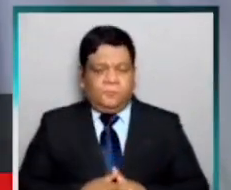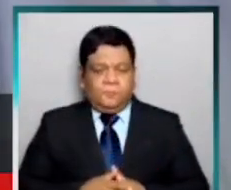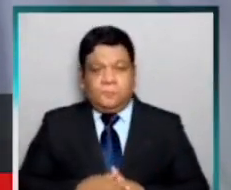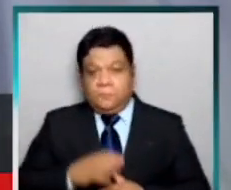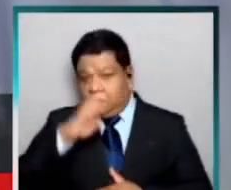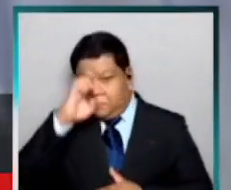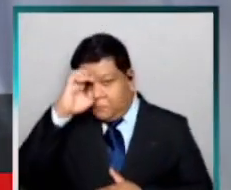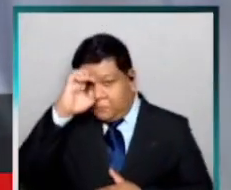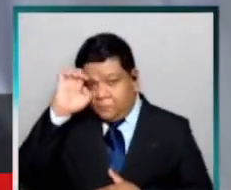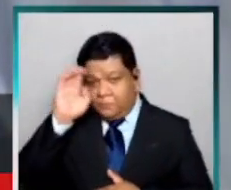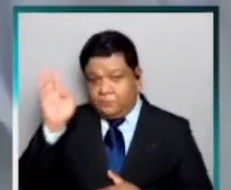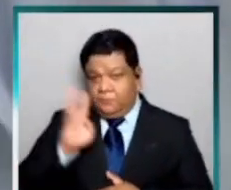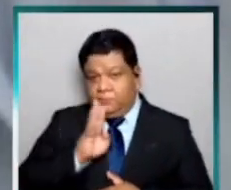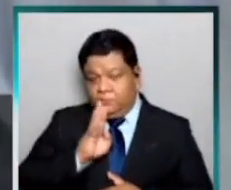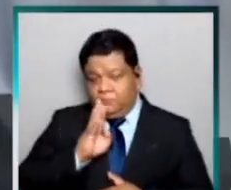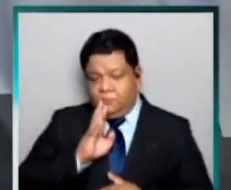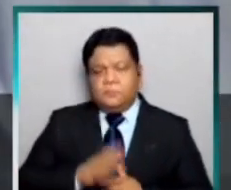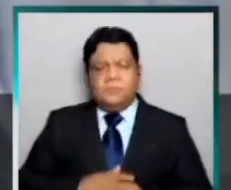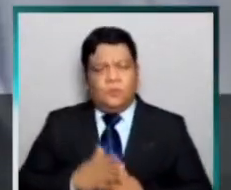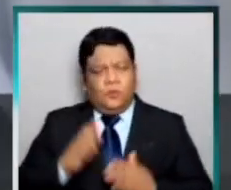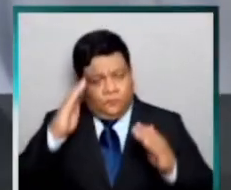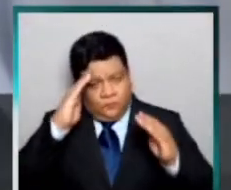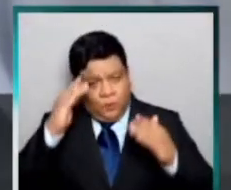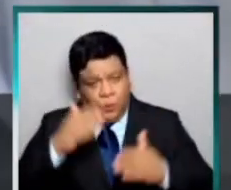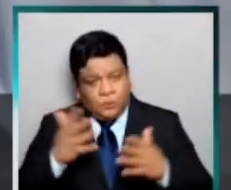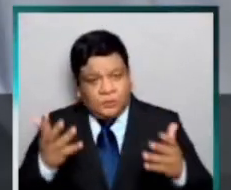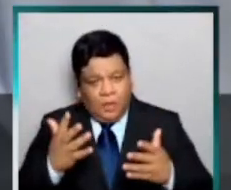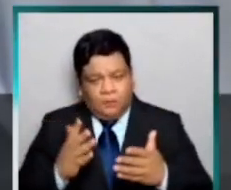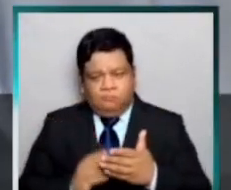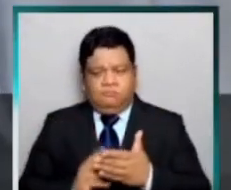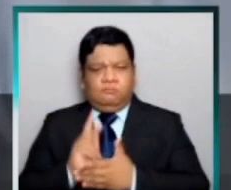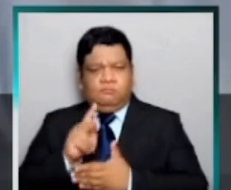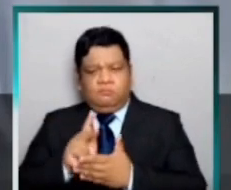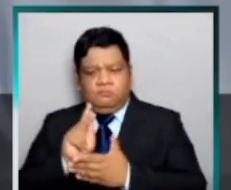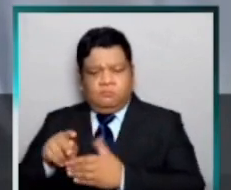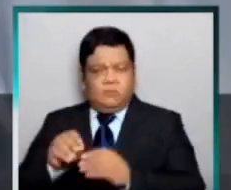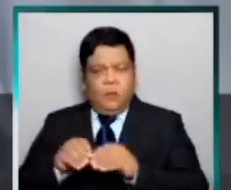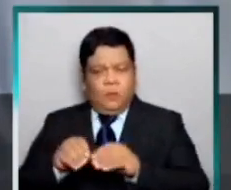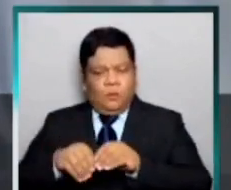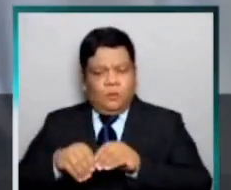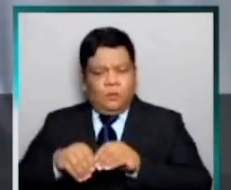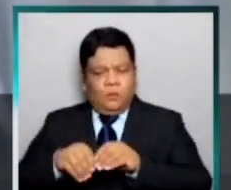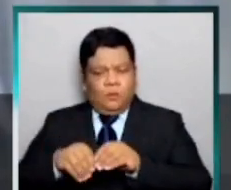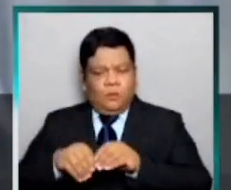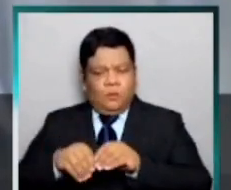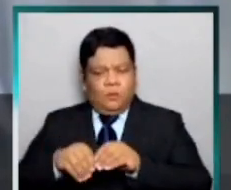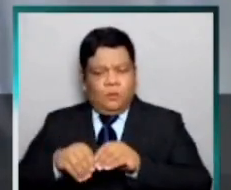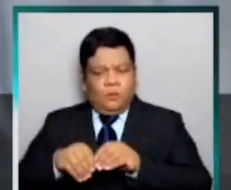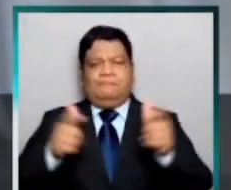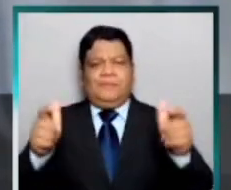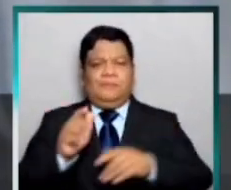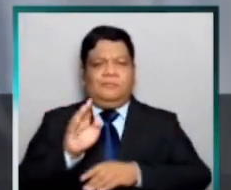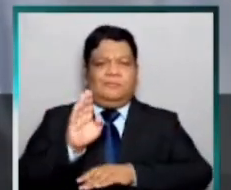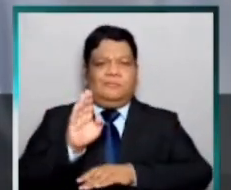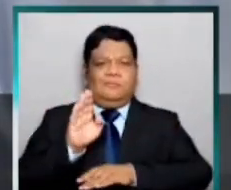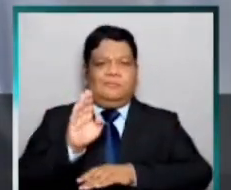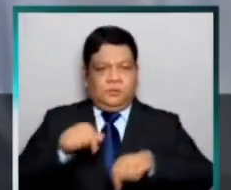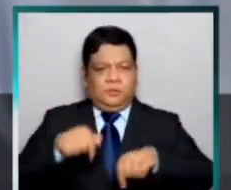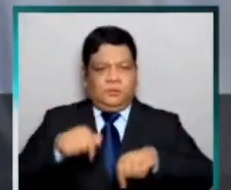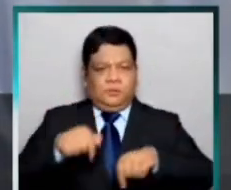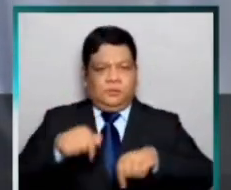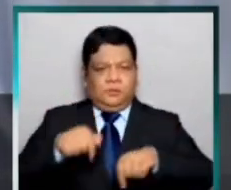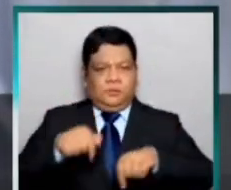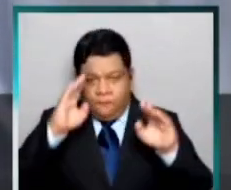Pag-focus on agriculture that we make it, gagawin natin siyang isang mega industry that we will focus government